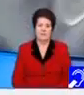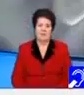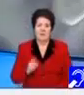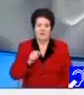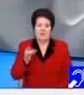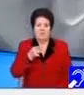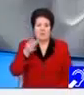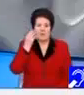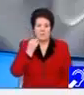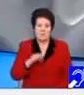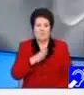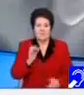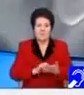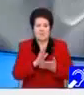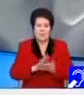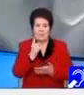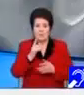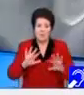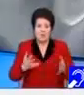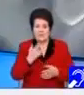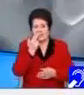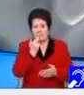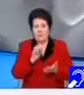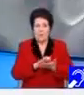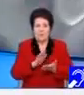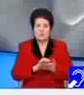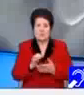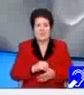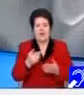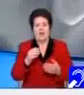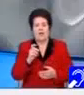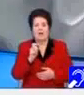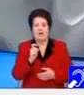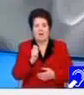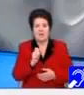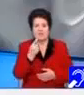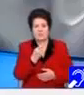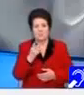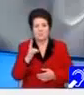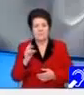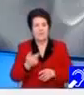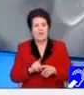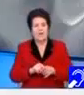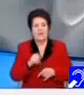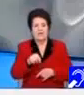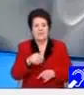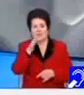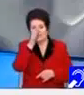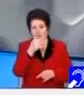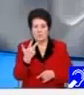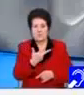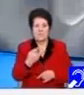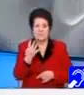În Republica Moldova a fost înregistrat primul caz de gripă porcină, virusul AH1N1. Este vorba despre o femeie din Chișinău în vârstă